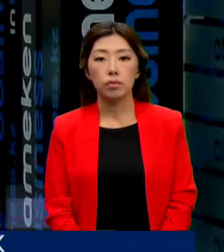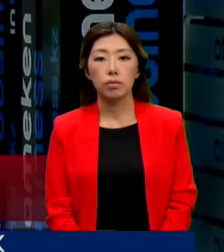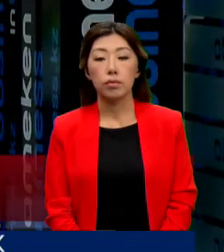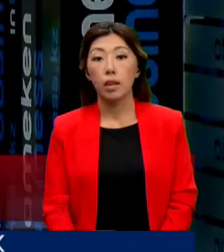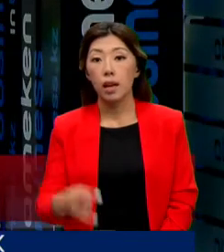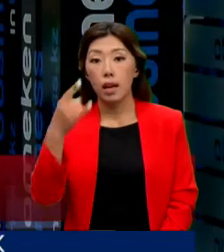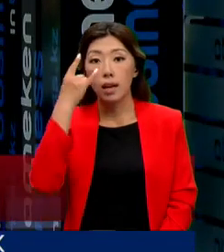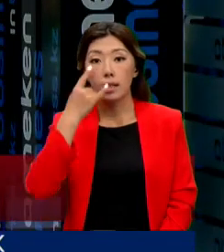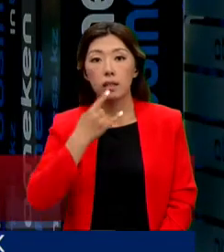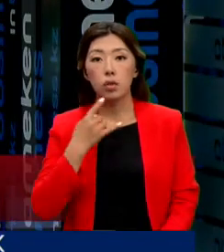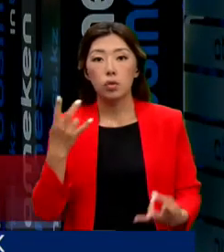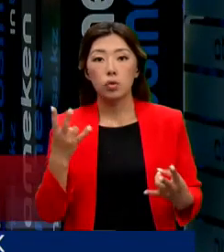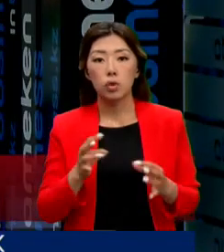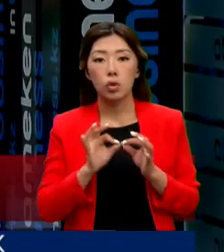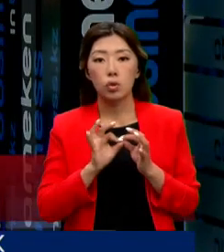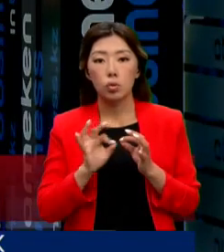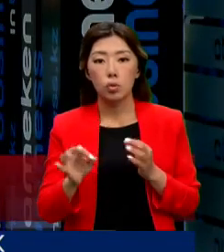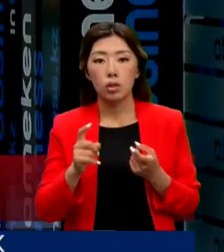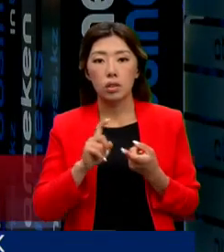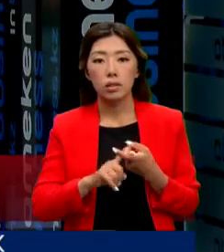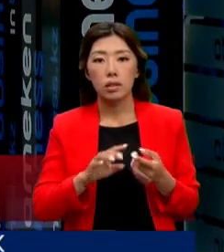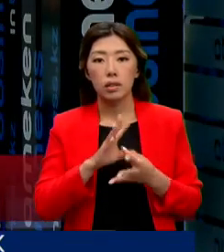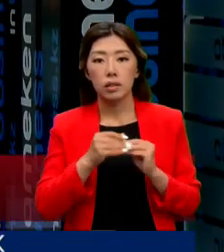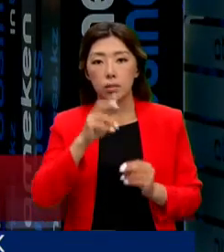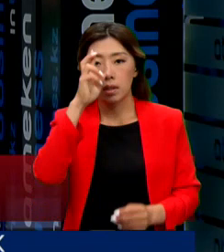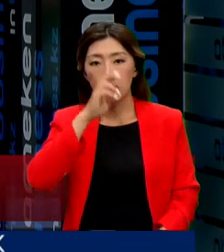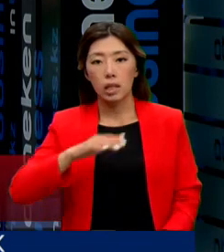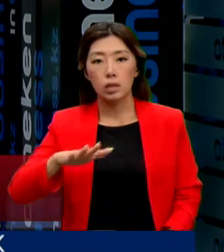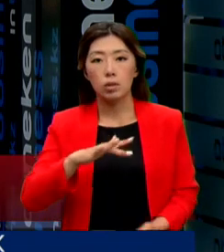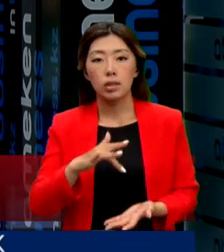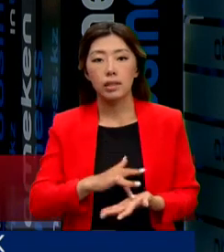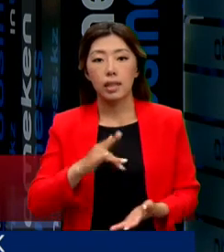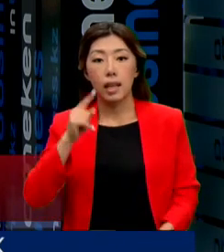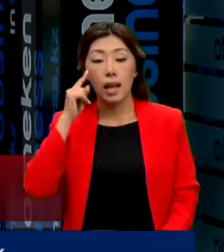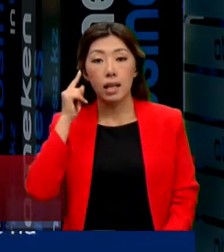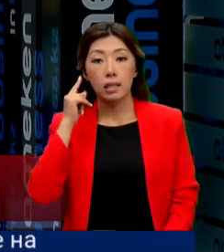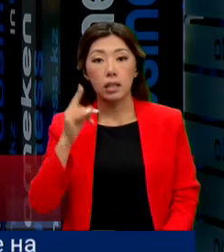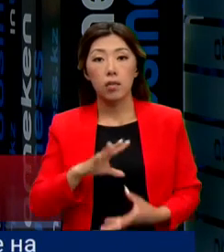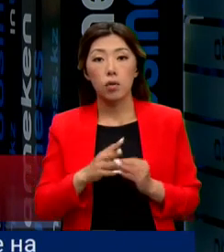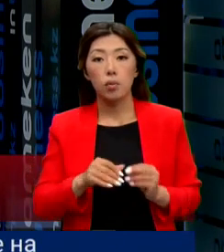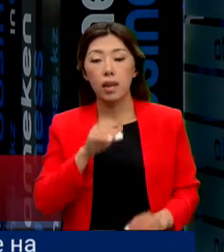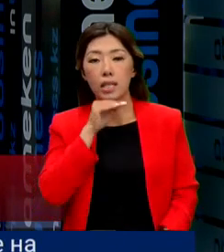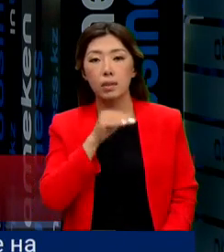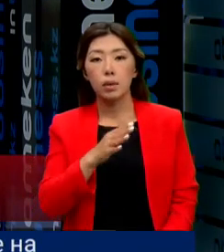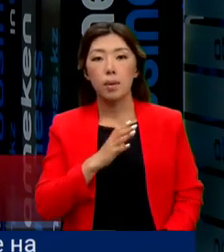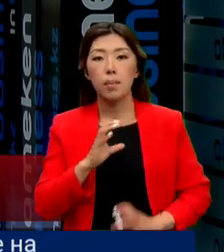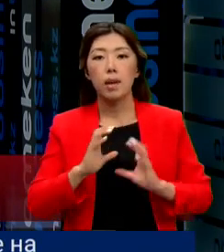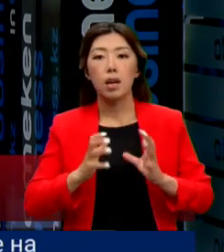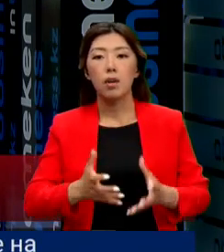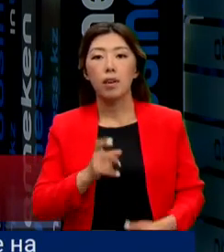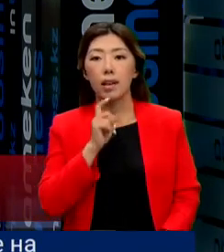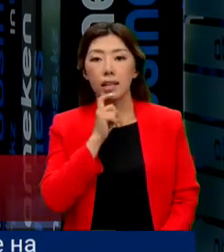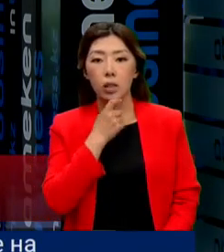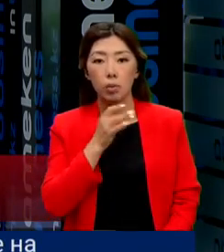Продолжаем. Казахстану нужна тонкая интеграция со всеми странами Центральной Азии. К такому выводу пришли эксперты Института мировой экономики